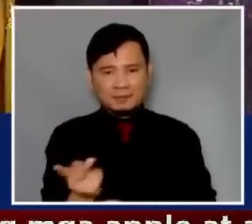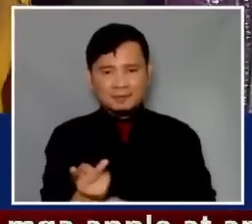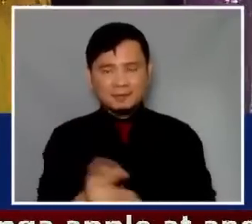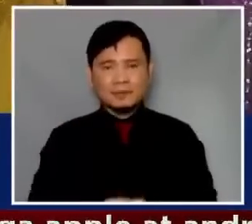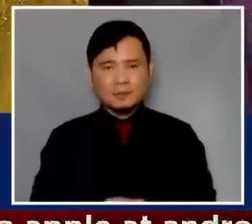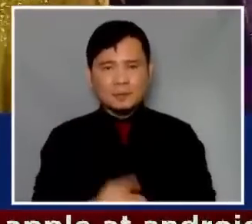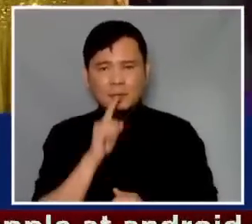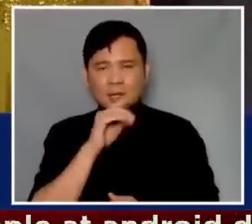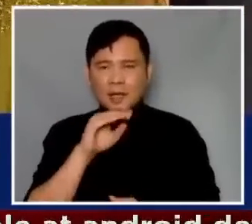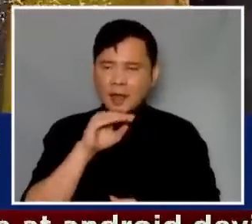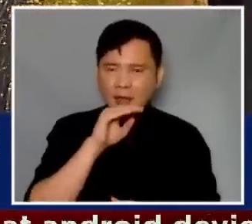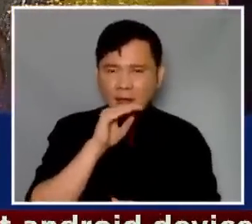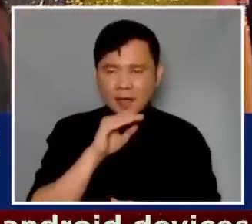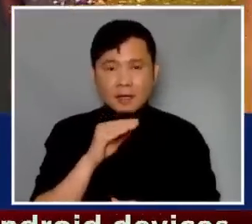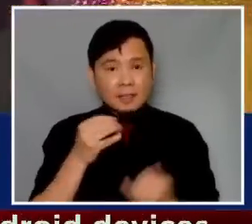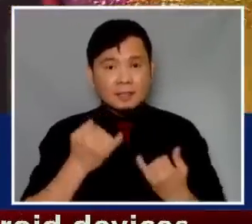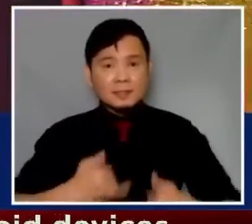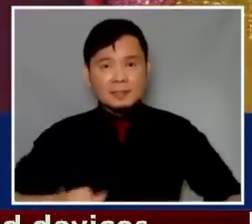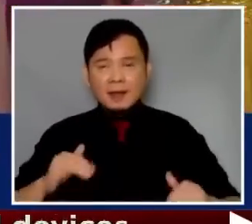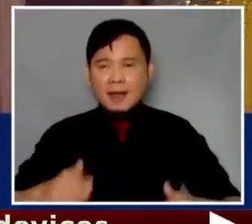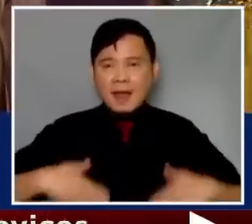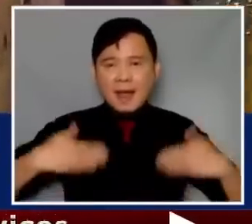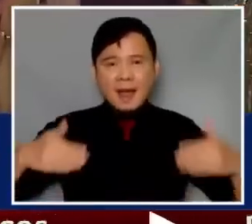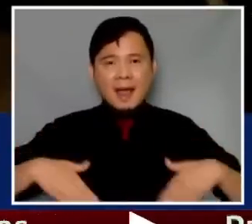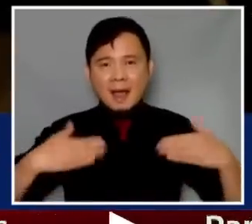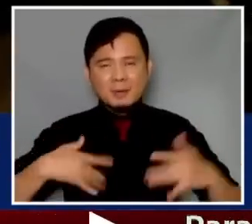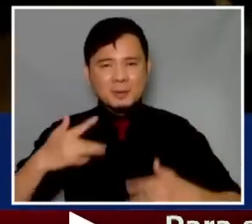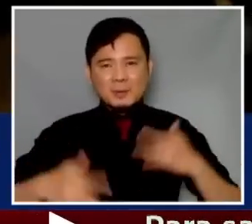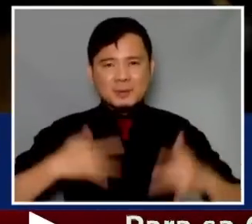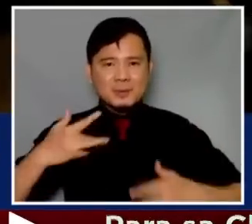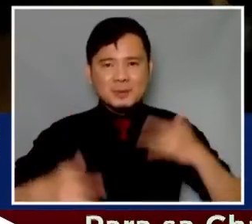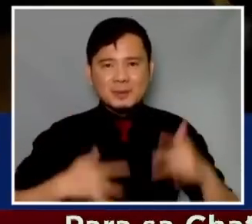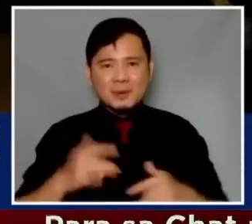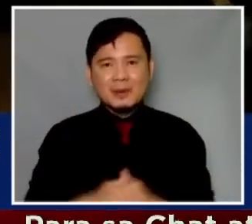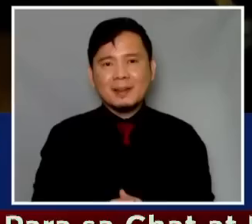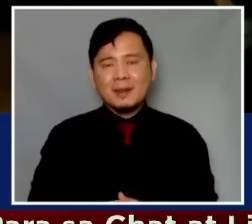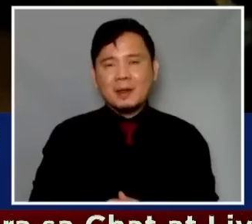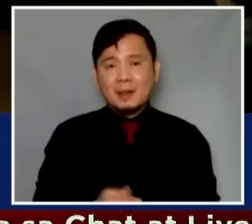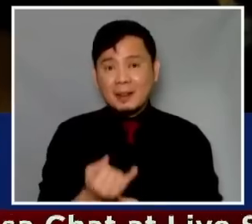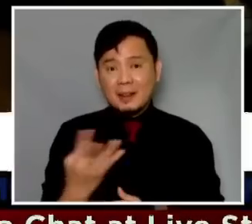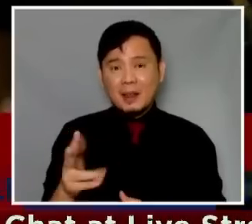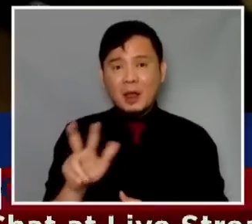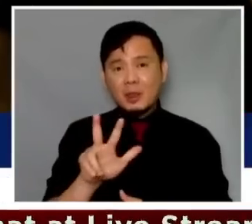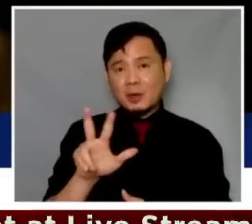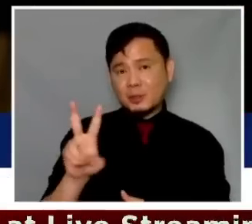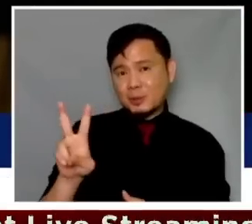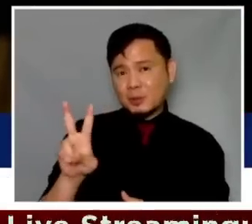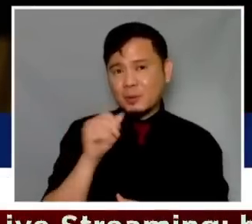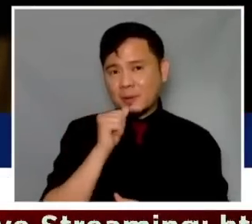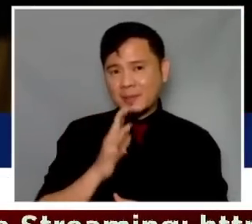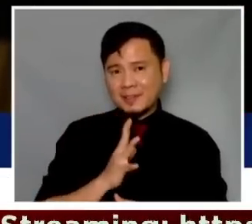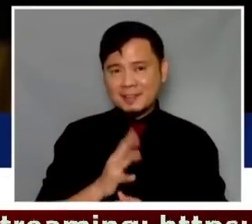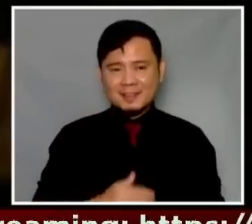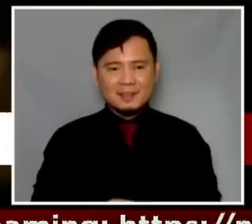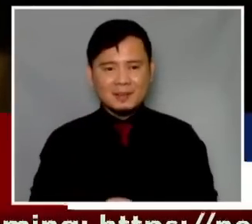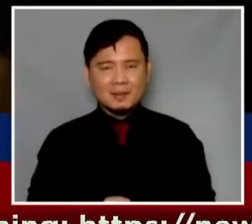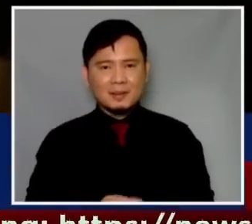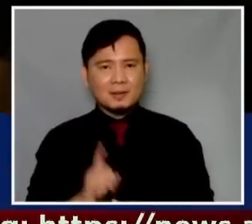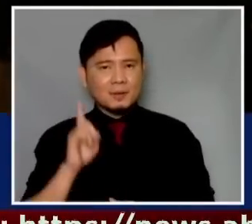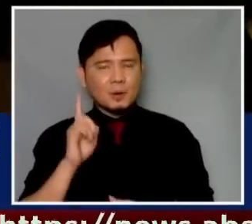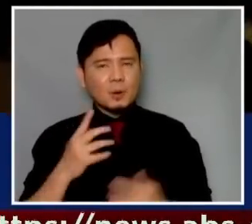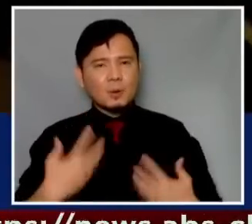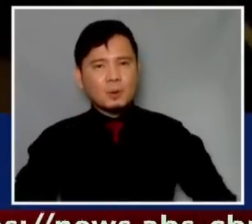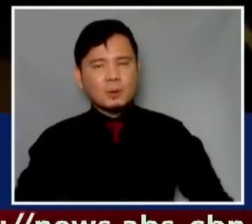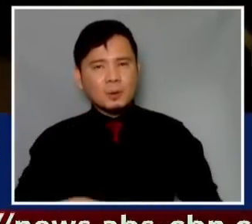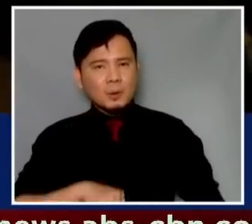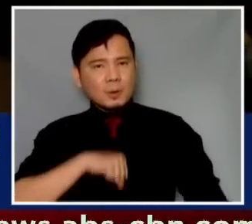labis ang saya ng 32 kandidata. I was super pressured, but the moment I stepped on the stage, I was able